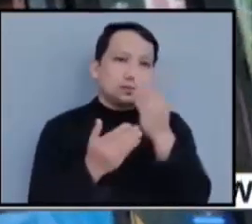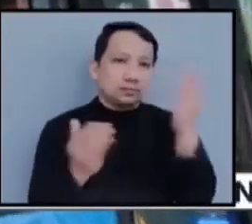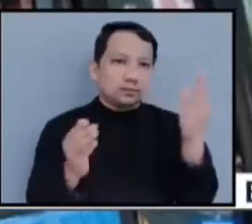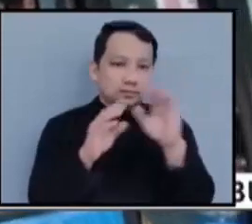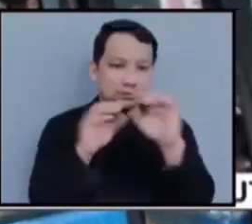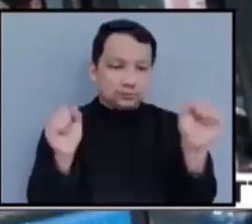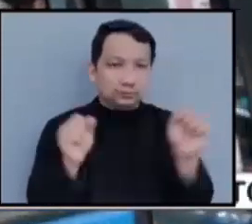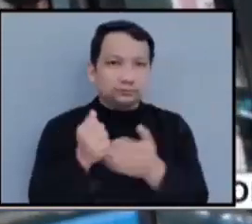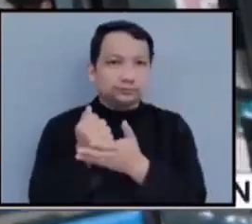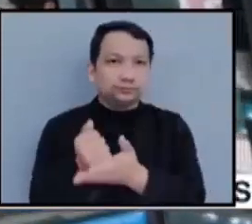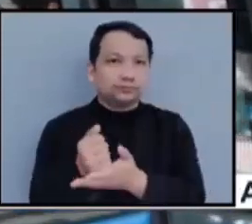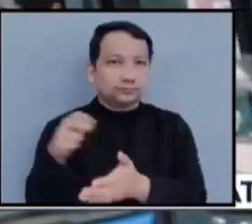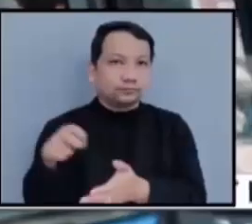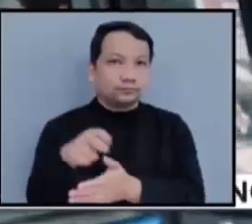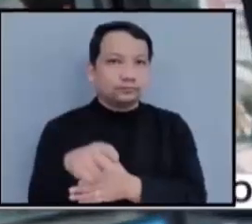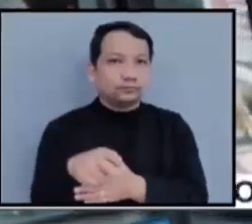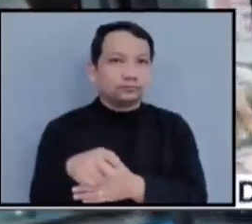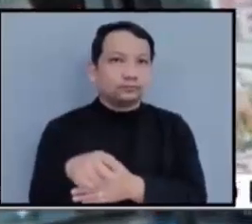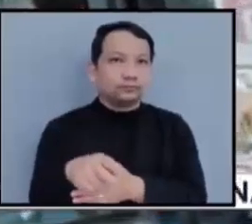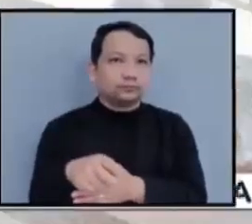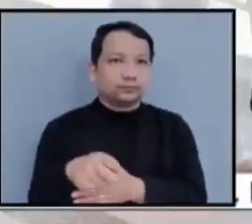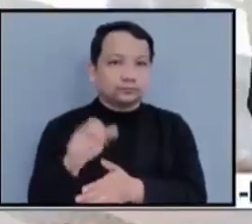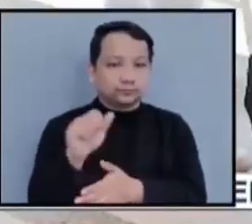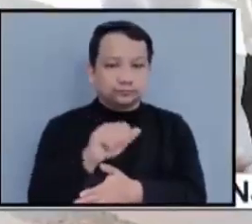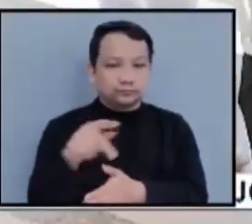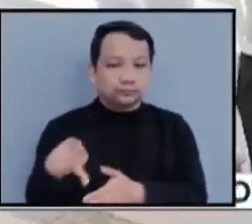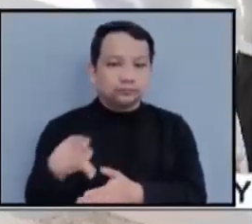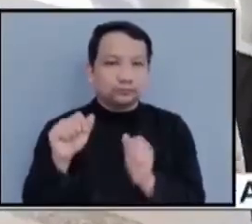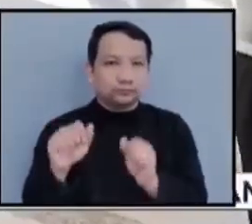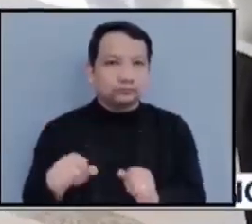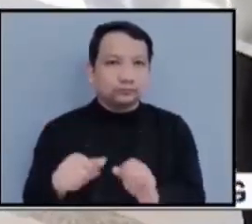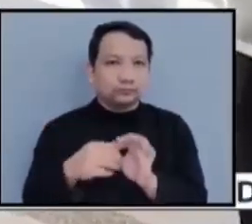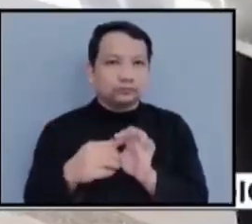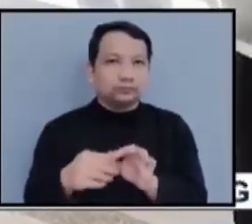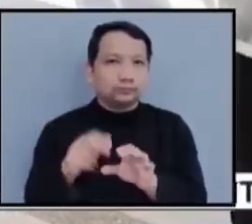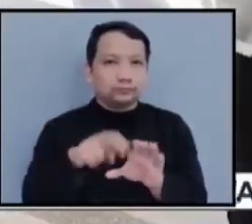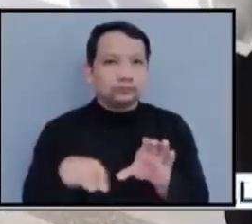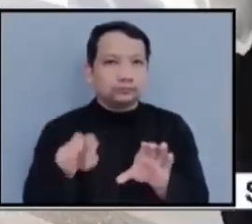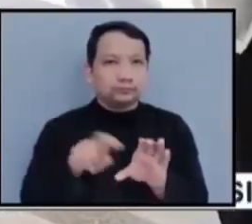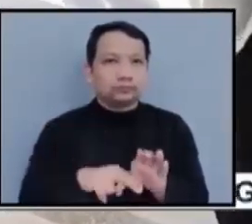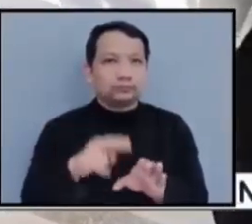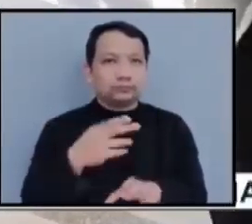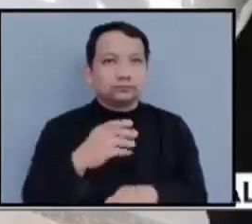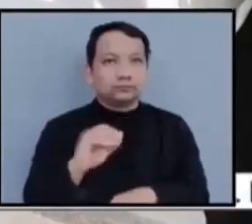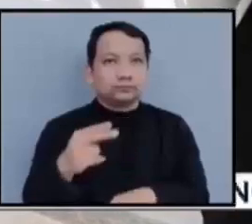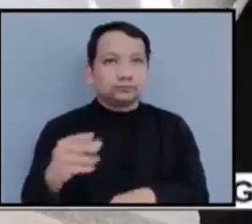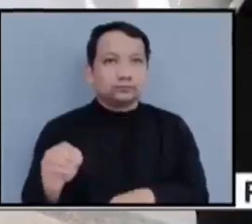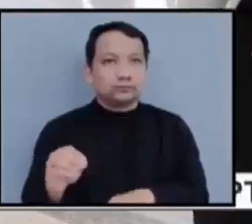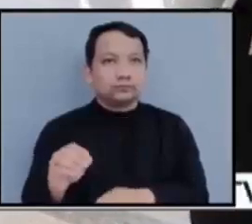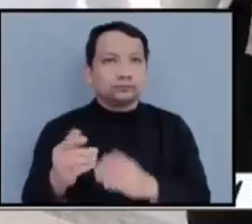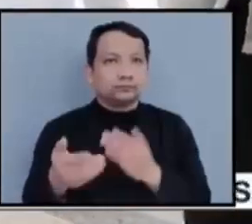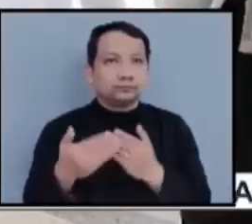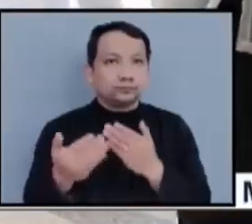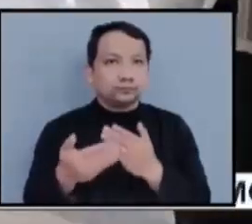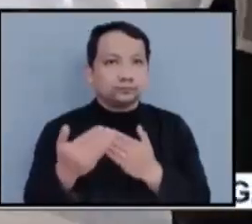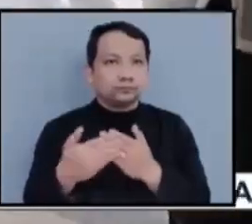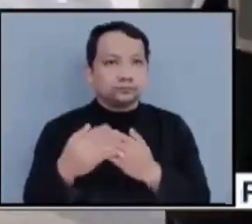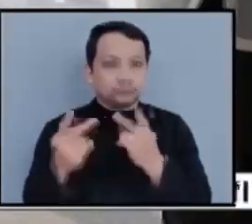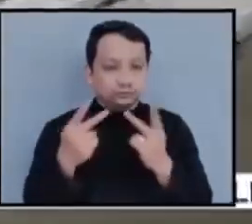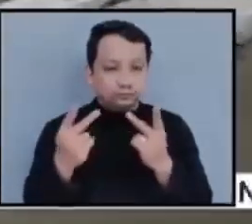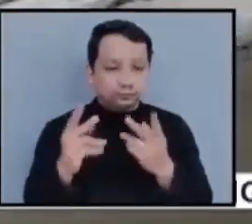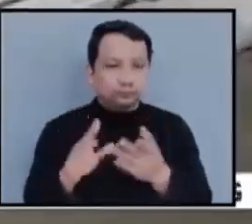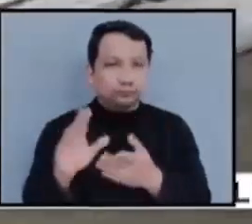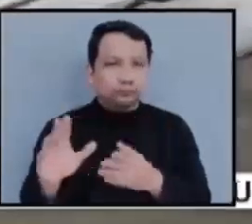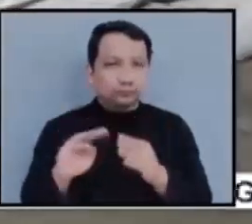turista gamit ang mobile app kung saan maaari rin silang sumakay sa HoHo Bus Tours para sa mas madaling pagbisita sa mga museo.